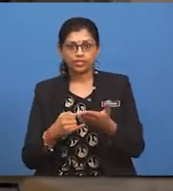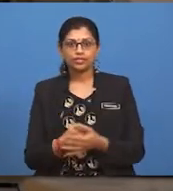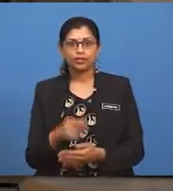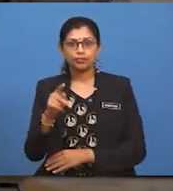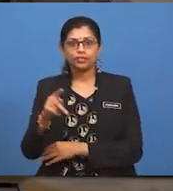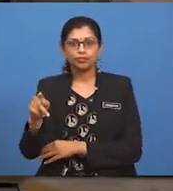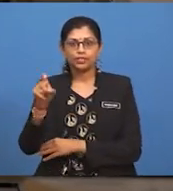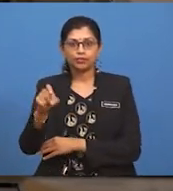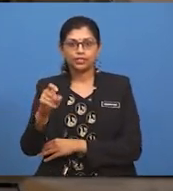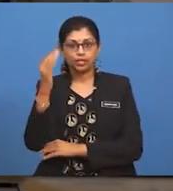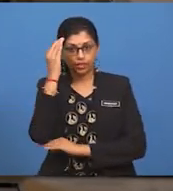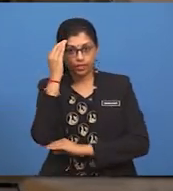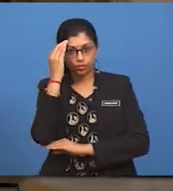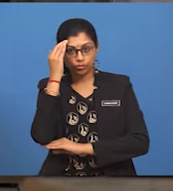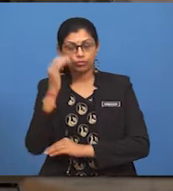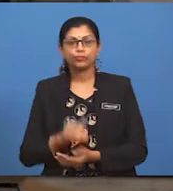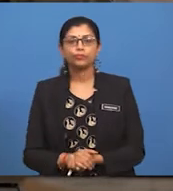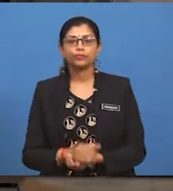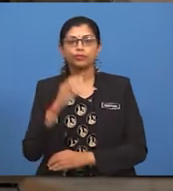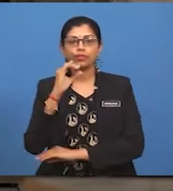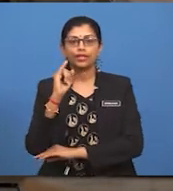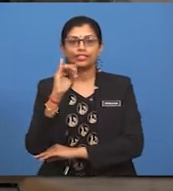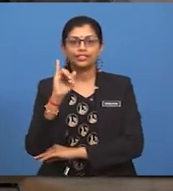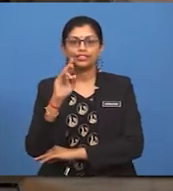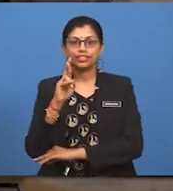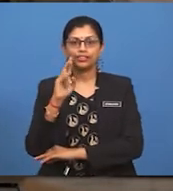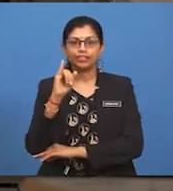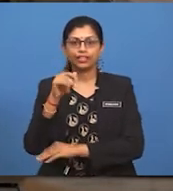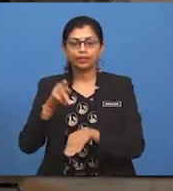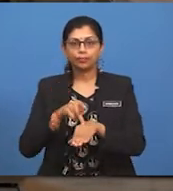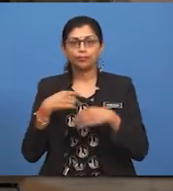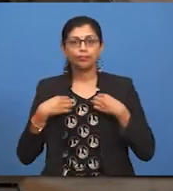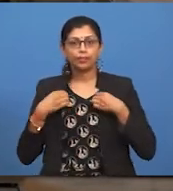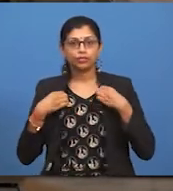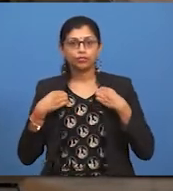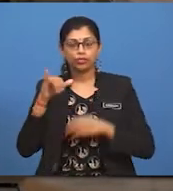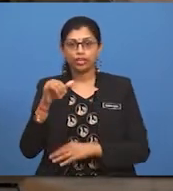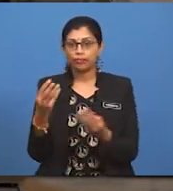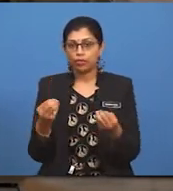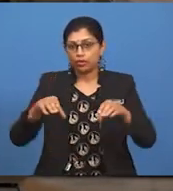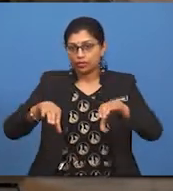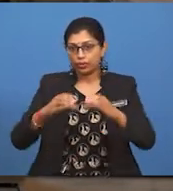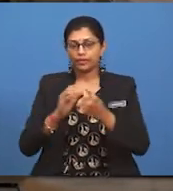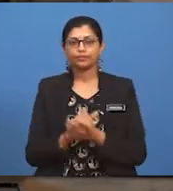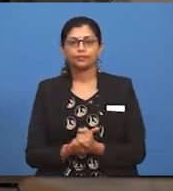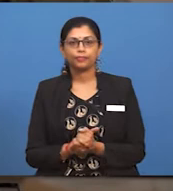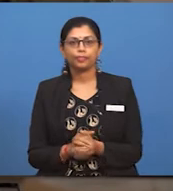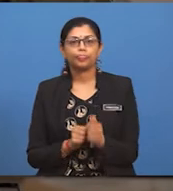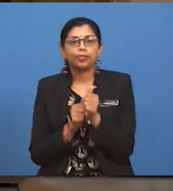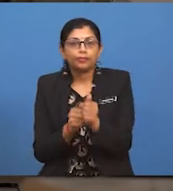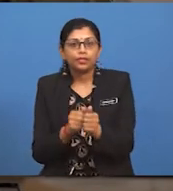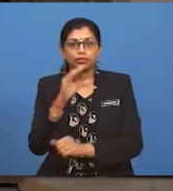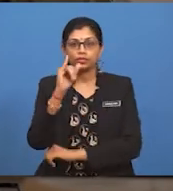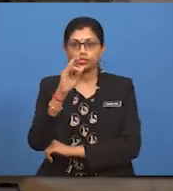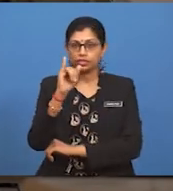perlulah mengetahui terlebih dahulu ciri pakaian yang hendak dihasilkan. Berdasarkan ciri style pakaian